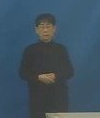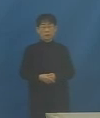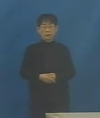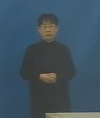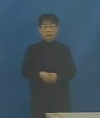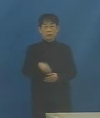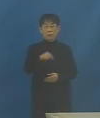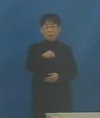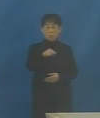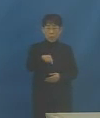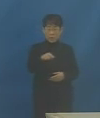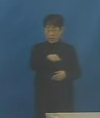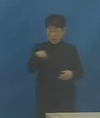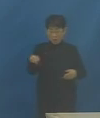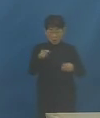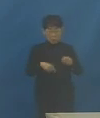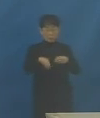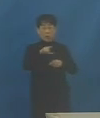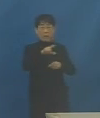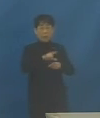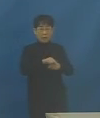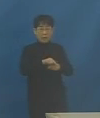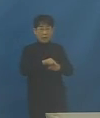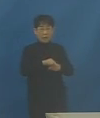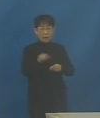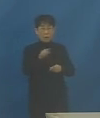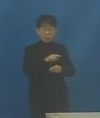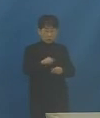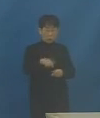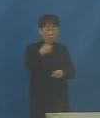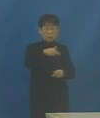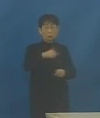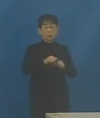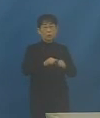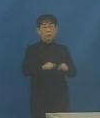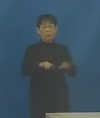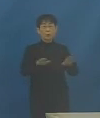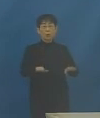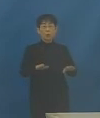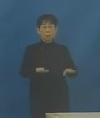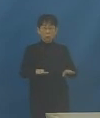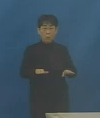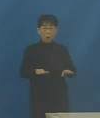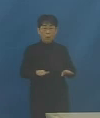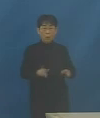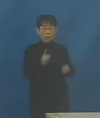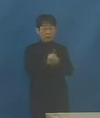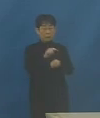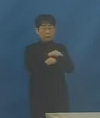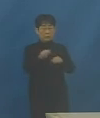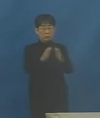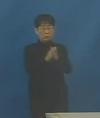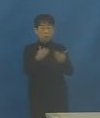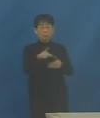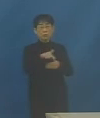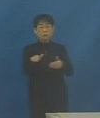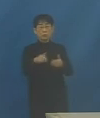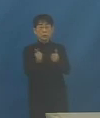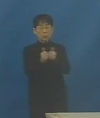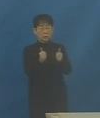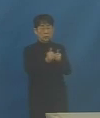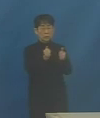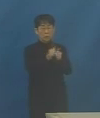あの加えたですね指導に改めようと今日また対策本部でも議論をしようとかのえっております